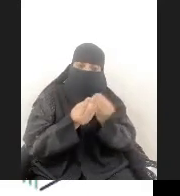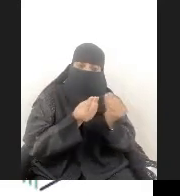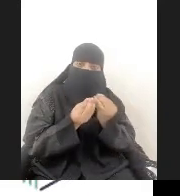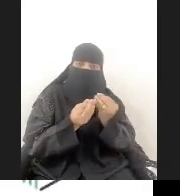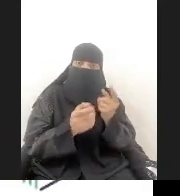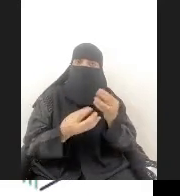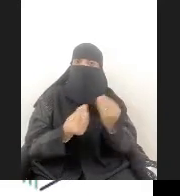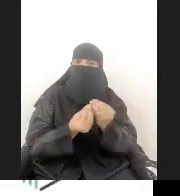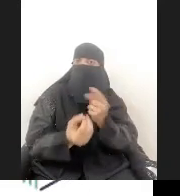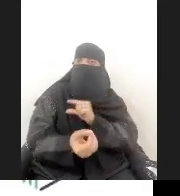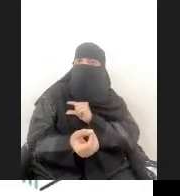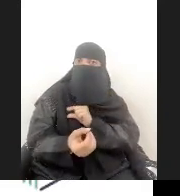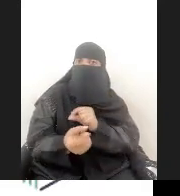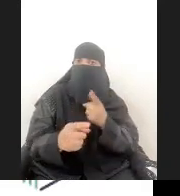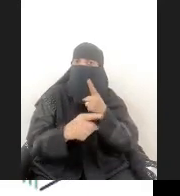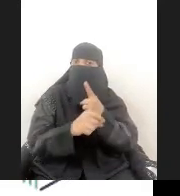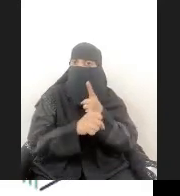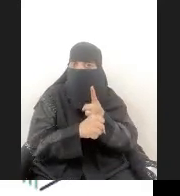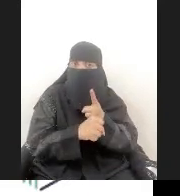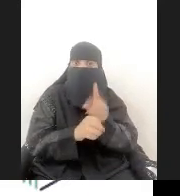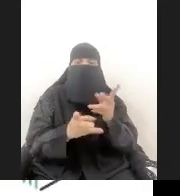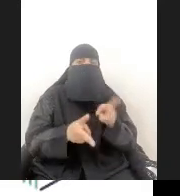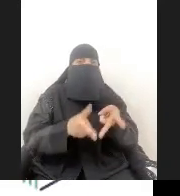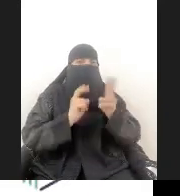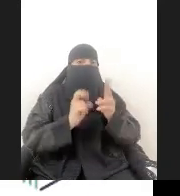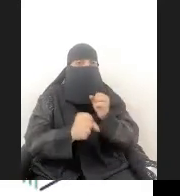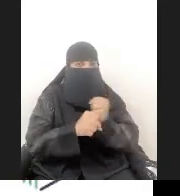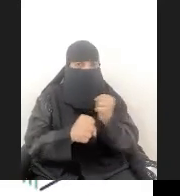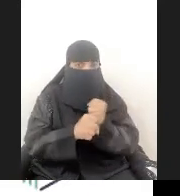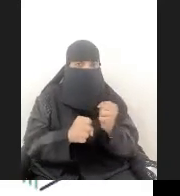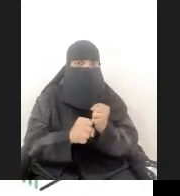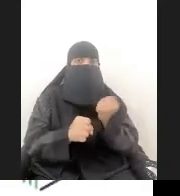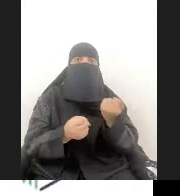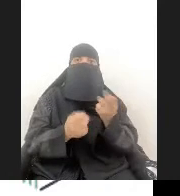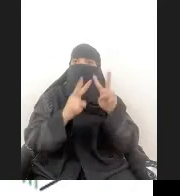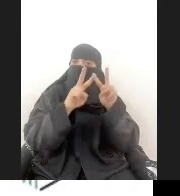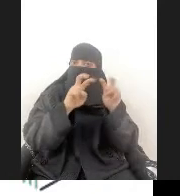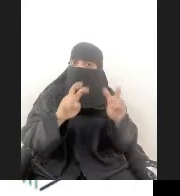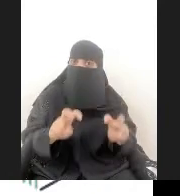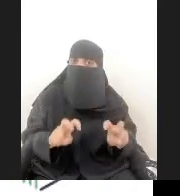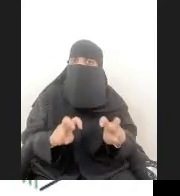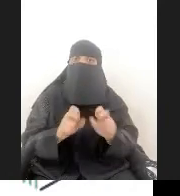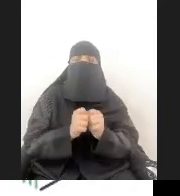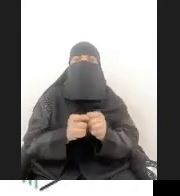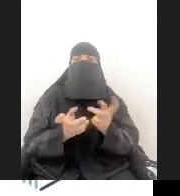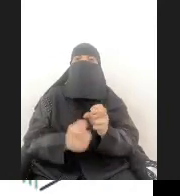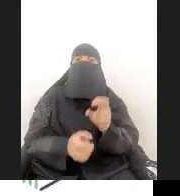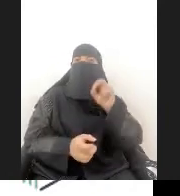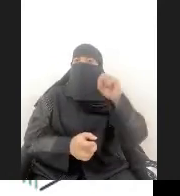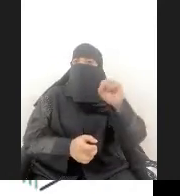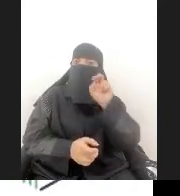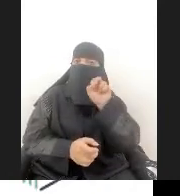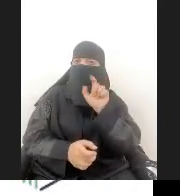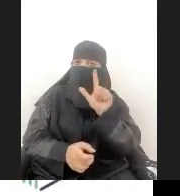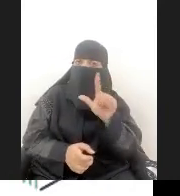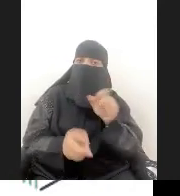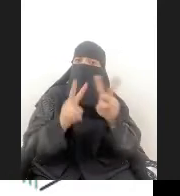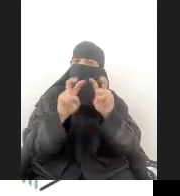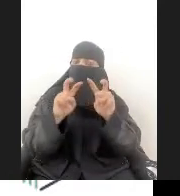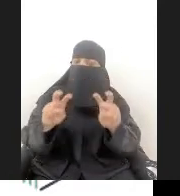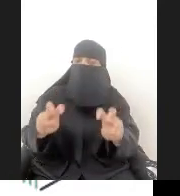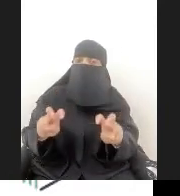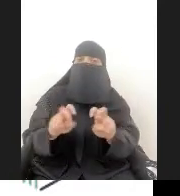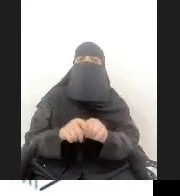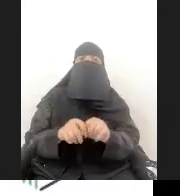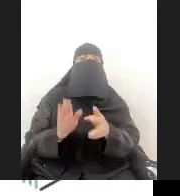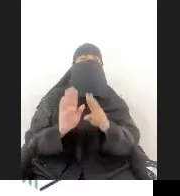أسبوع، ربما يكون هناك مشروع للطلاب يعملون على بعض مع بعضهم البعض عن طريق جوجل داكيمنت، جوجل سلايد، عن طريق برنامج بريزي،